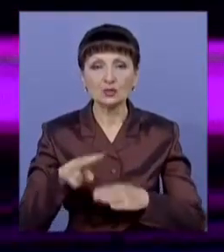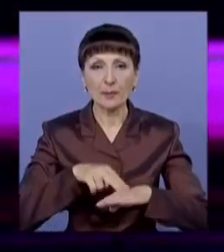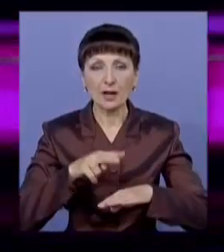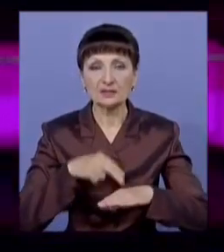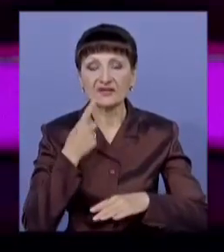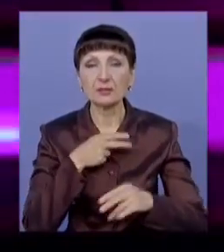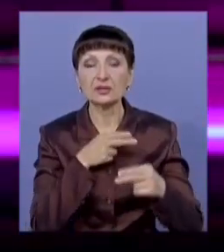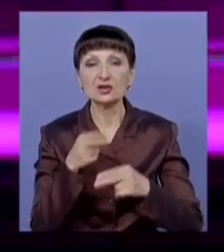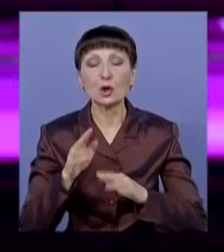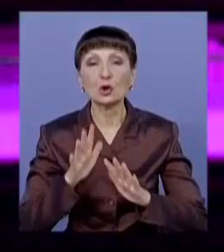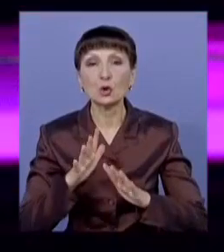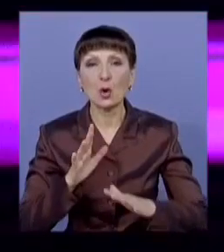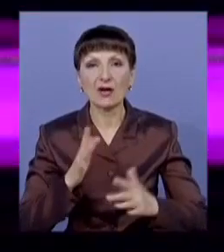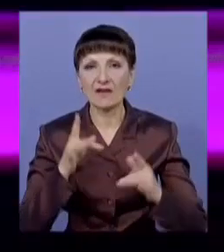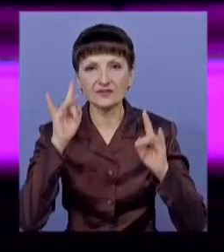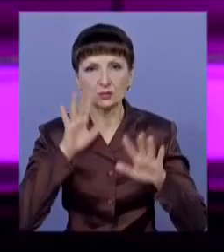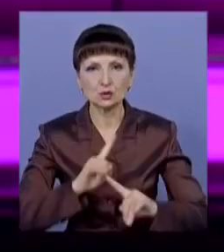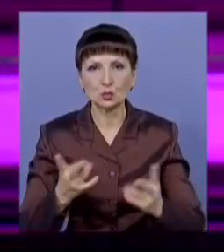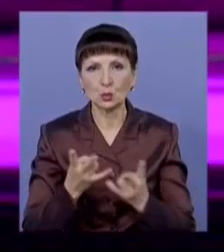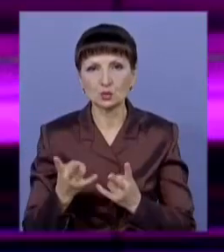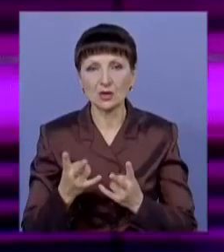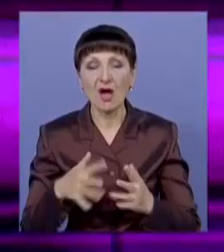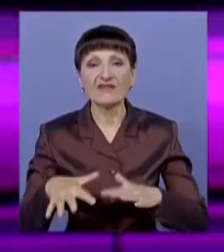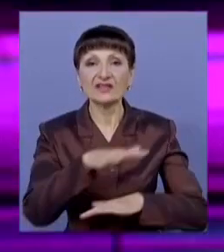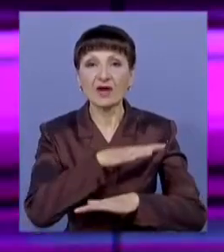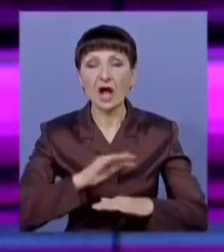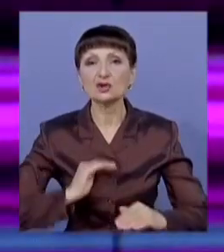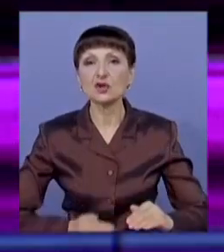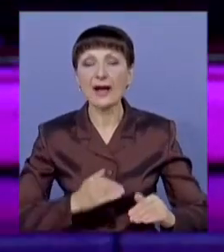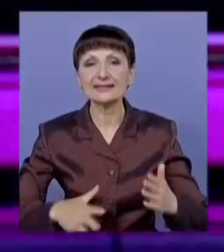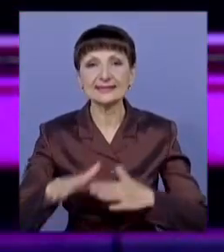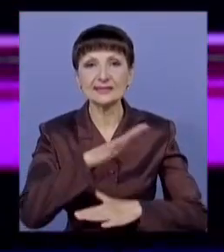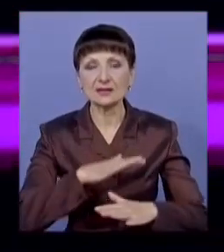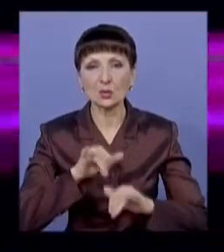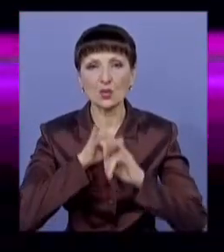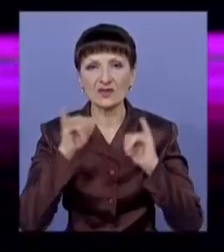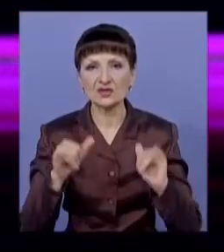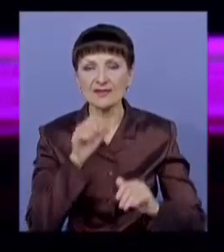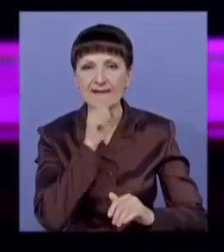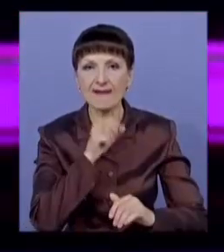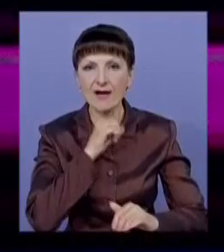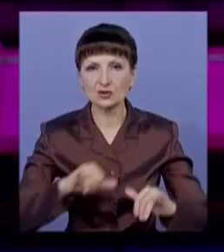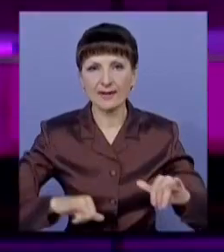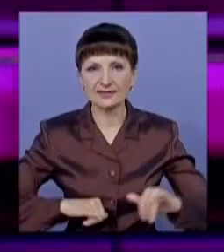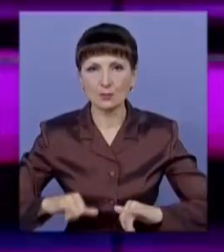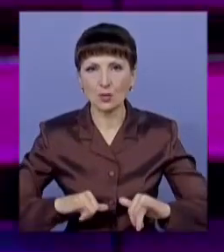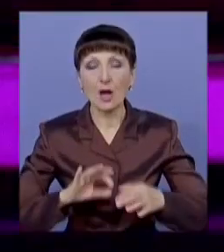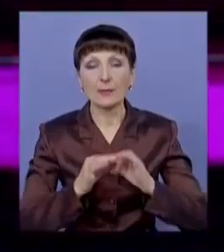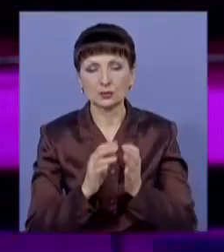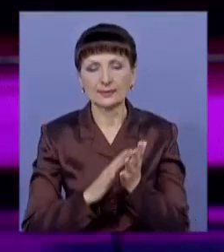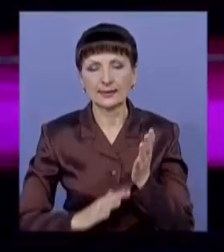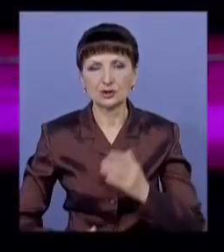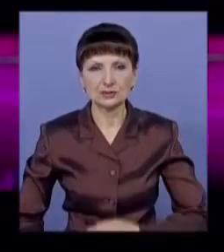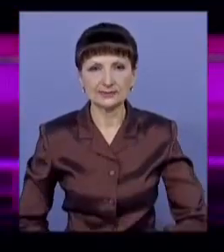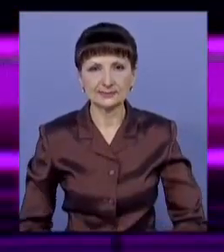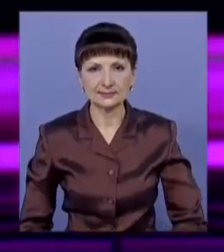люди приезжают к ним только в экстренных случаях. Поэтому во дворах и в частном секторе участились кражи и разбои, уверены горожане. Подробности в следующем